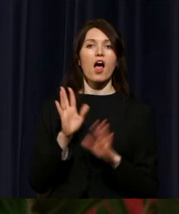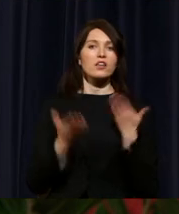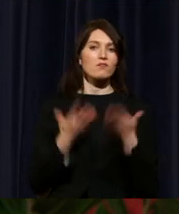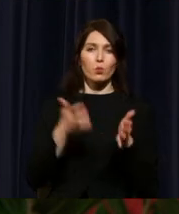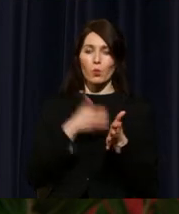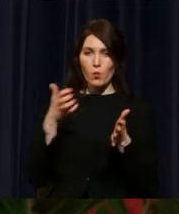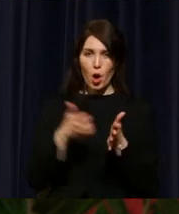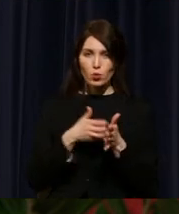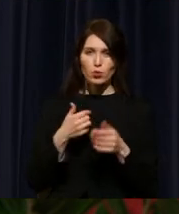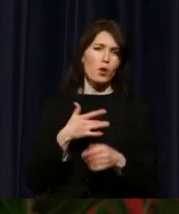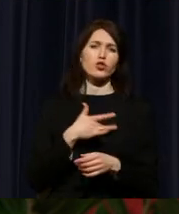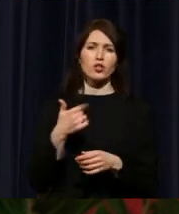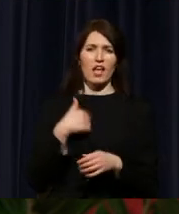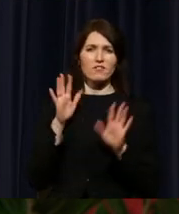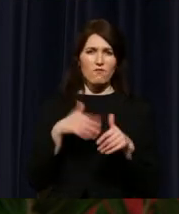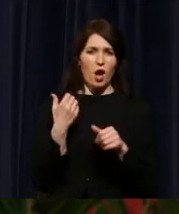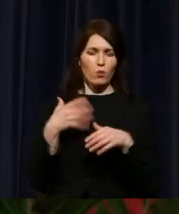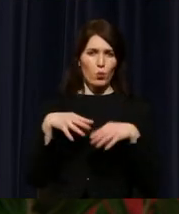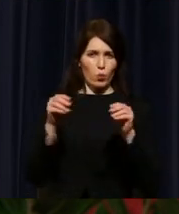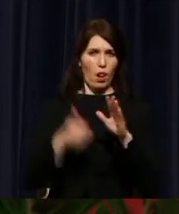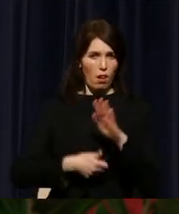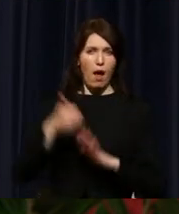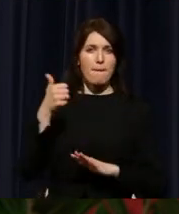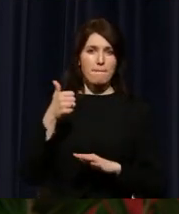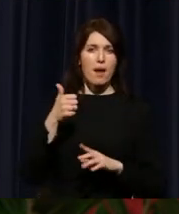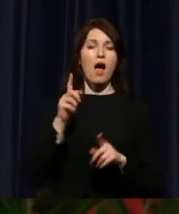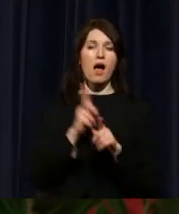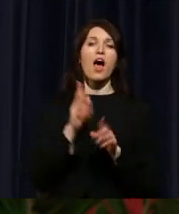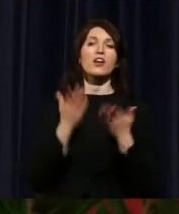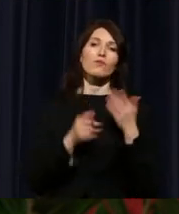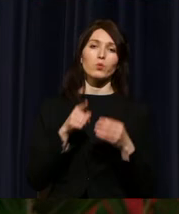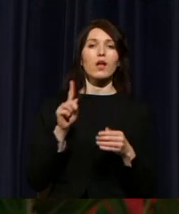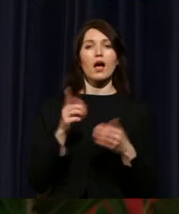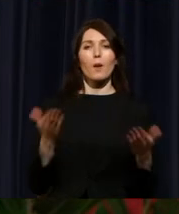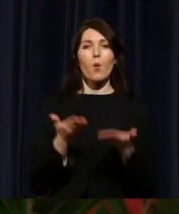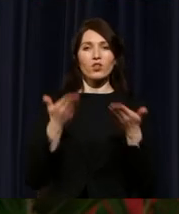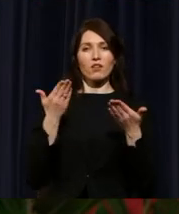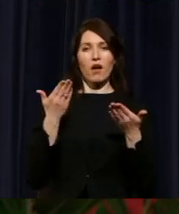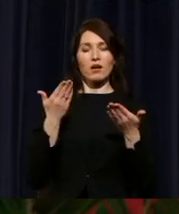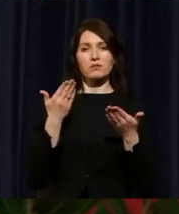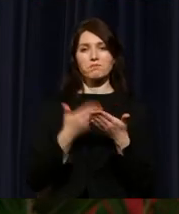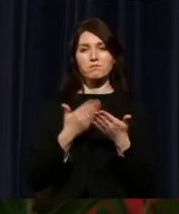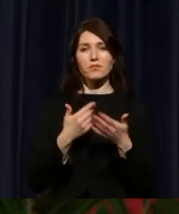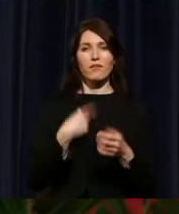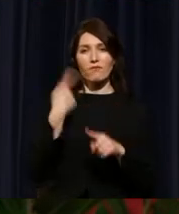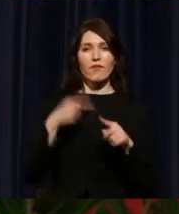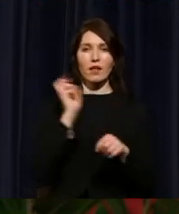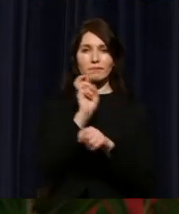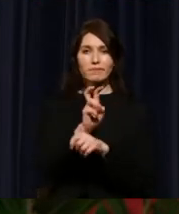trūkst, un man likās, es varu izdarīt labāk. Un tā arī varētu būt tāda motivācija, teiksim, nezinu, aizēju vienreiz